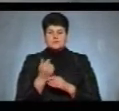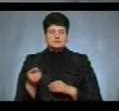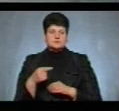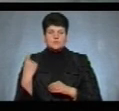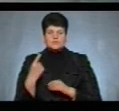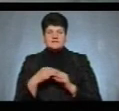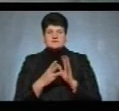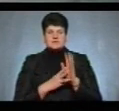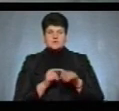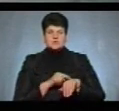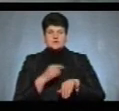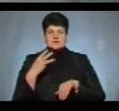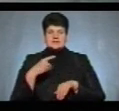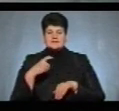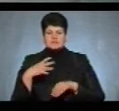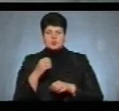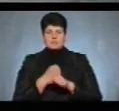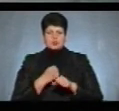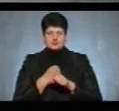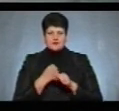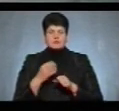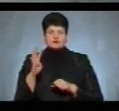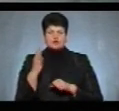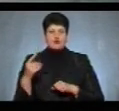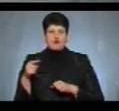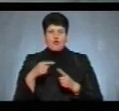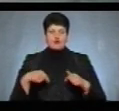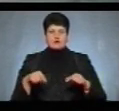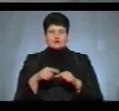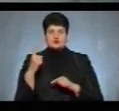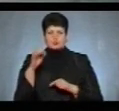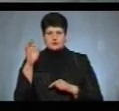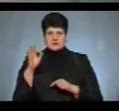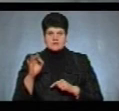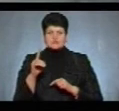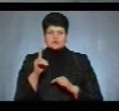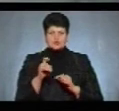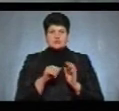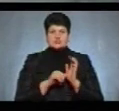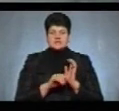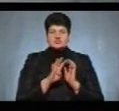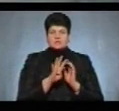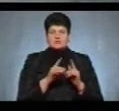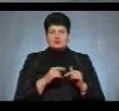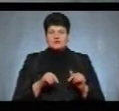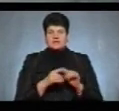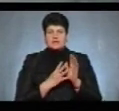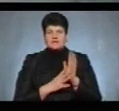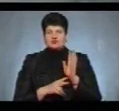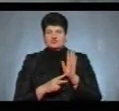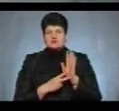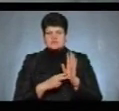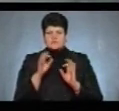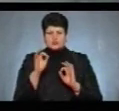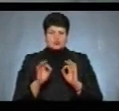Тернопільщині на 18:30 опрацювали в 4 округах 100% протоколів, у 164 окрузі